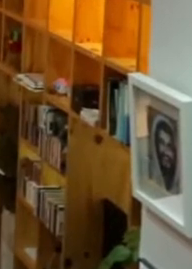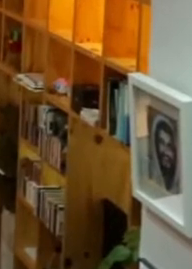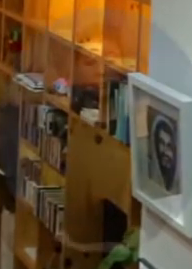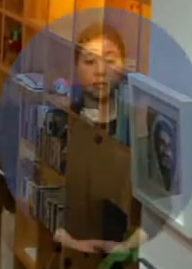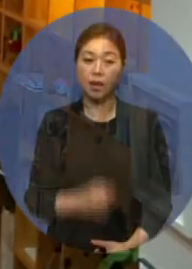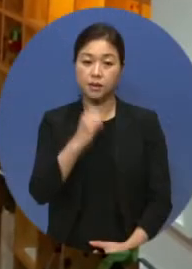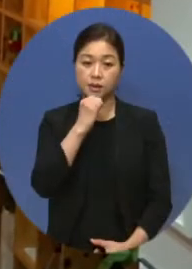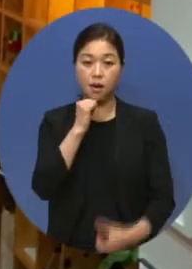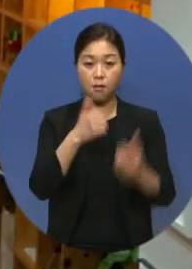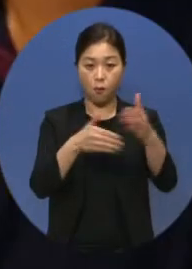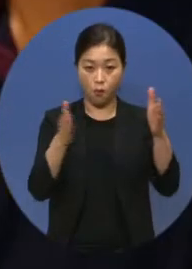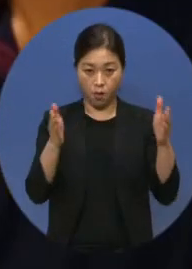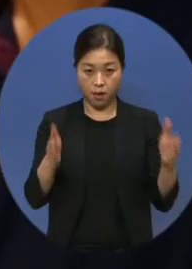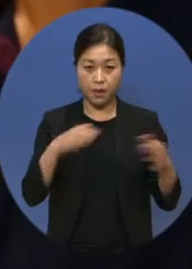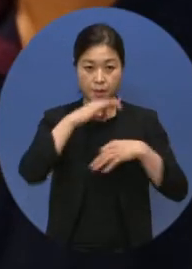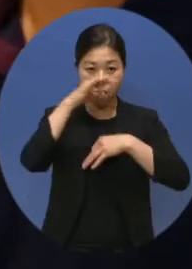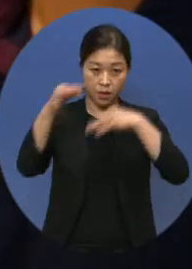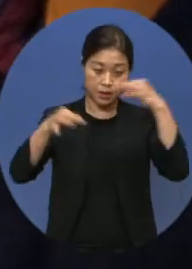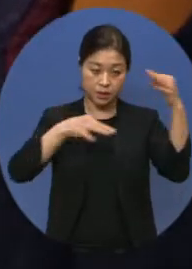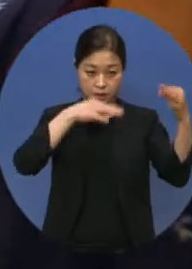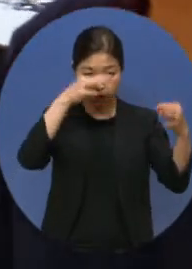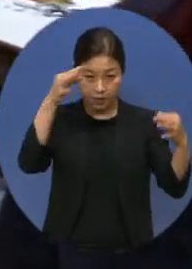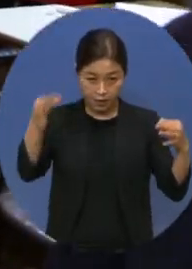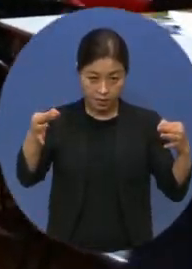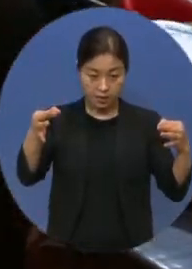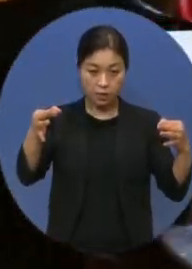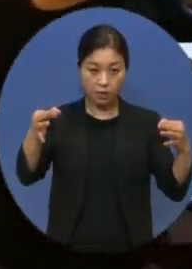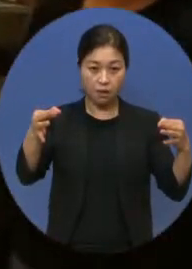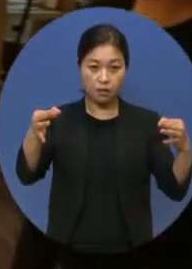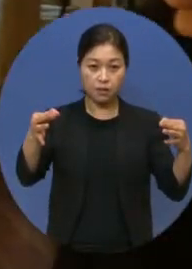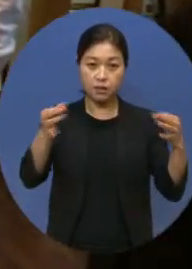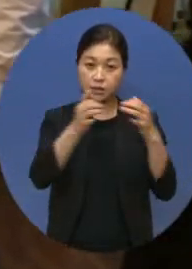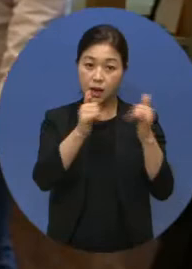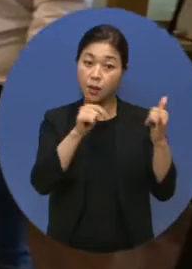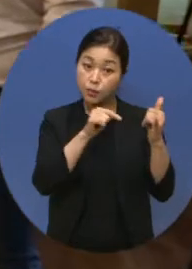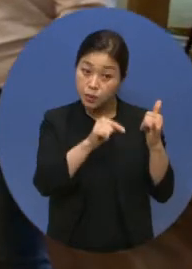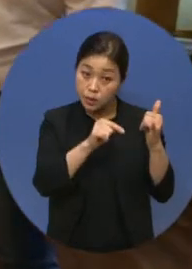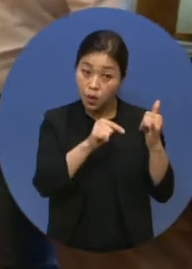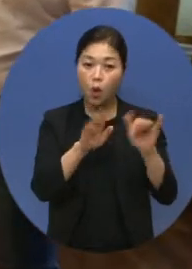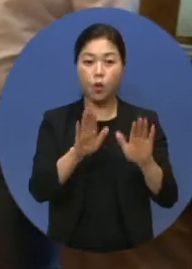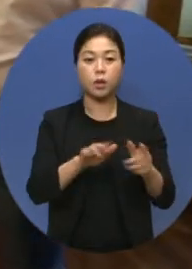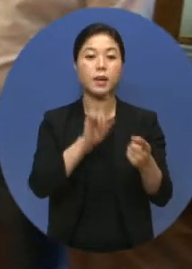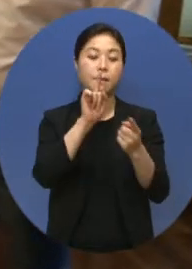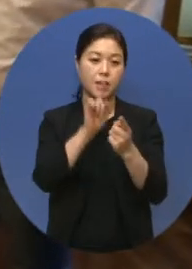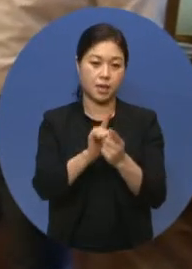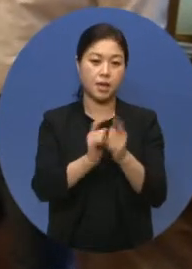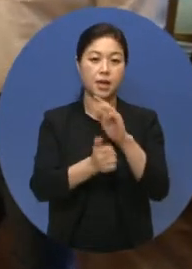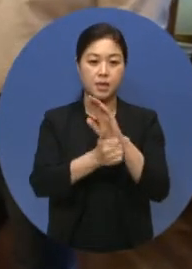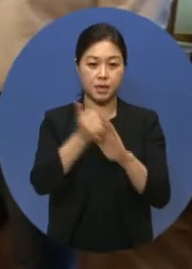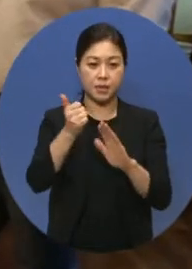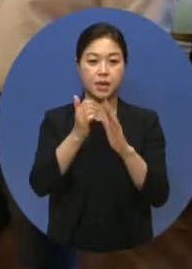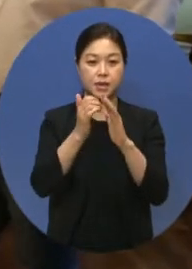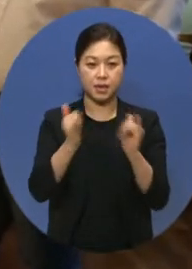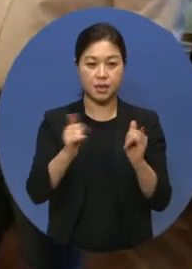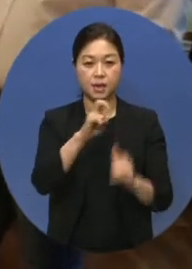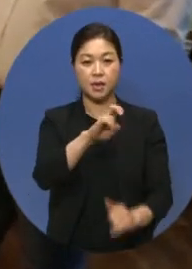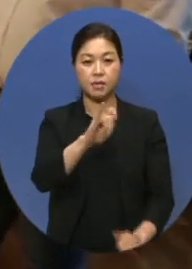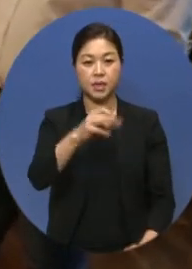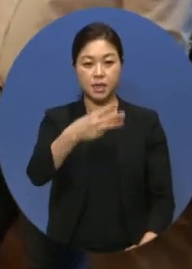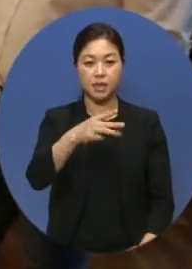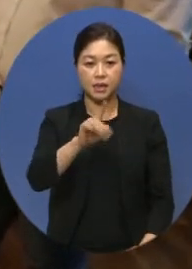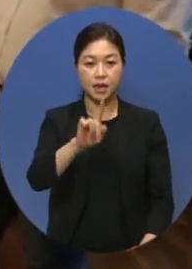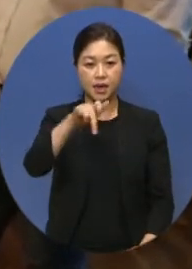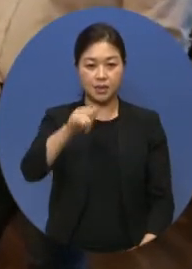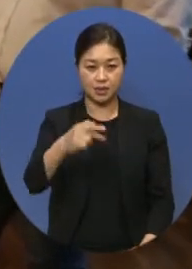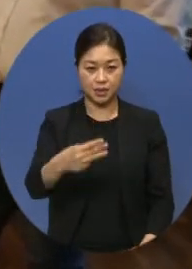작은 공간 안에 울려 퍼지는 목소리의 주인공. 바로 오늘 만나볼 희망인 미라클